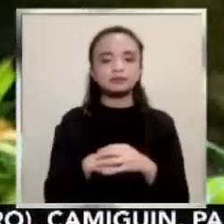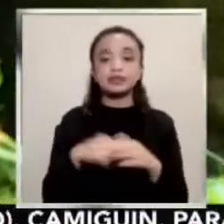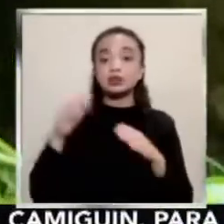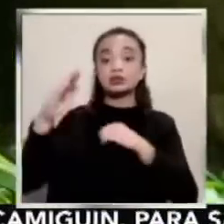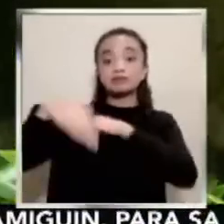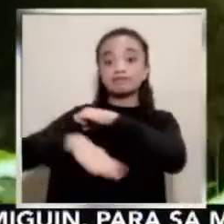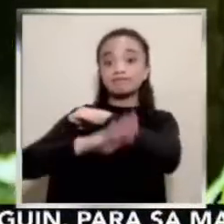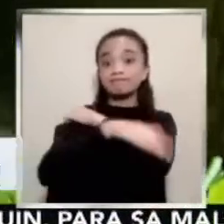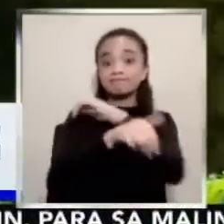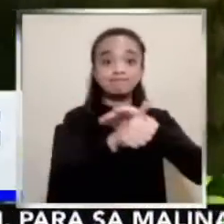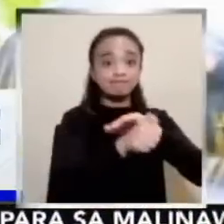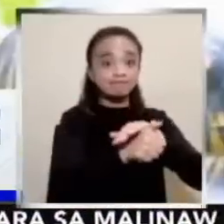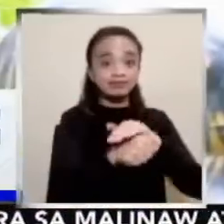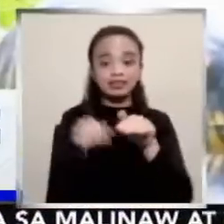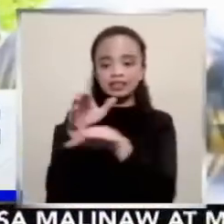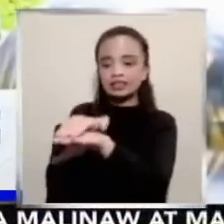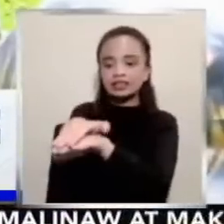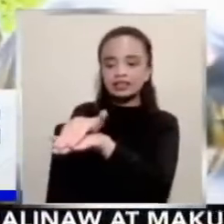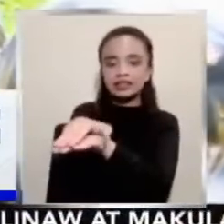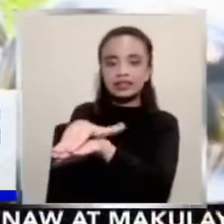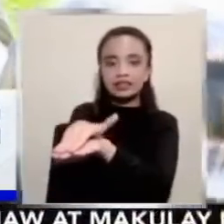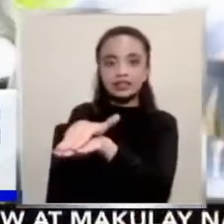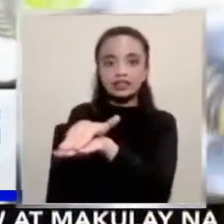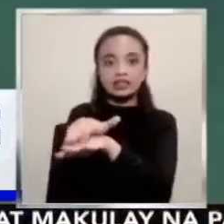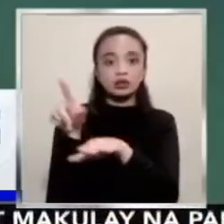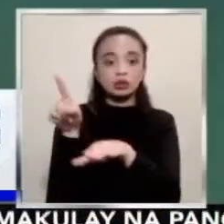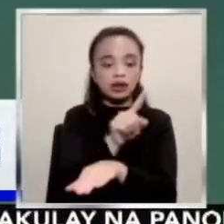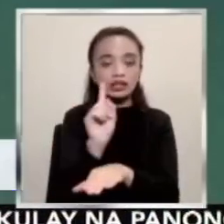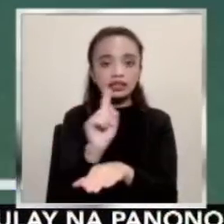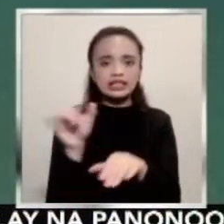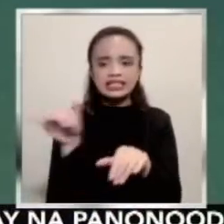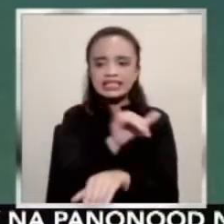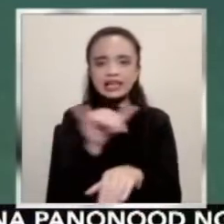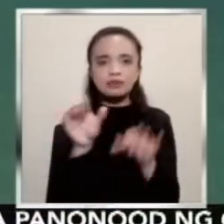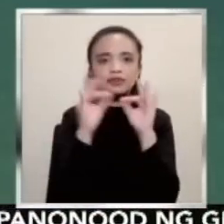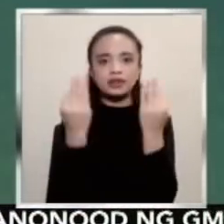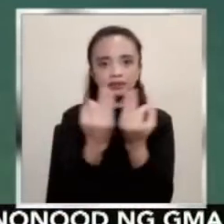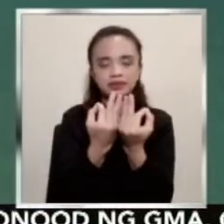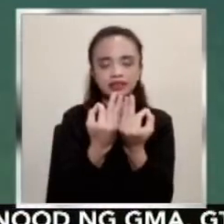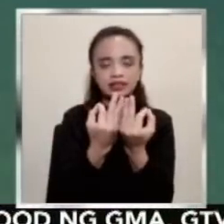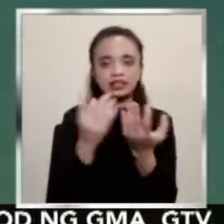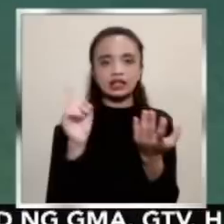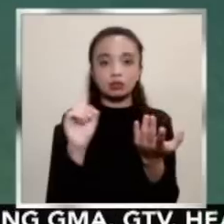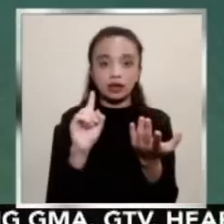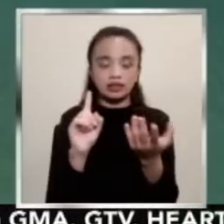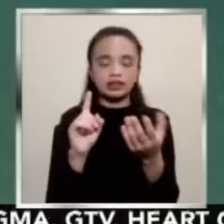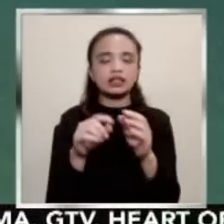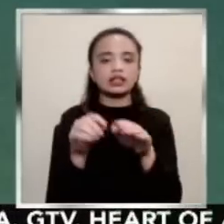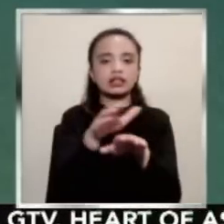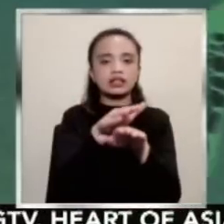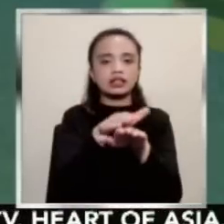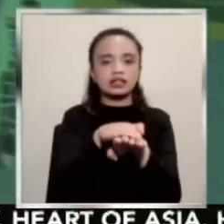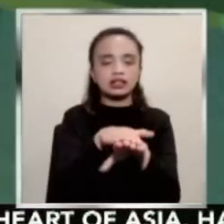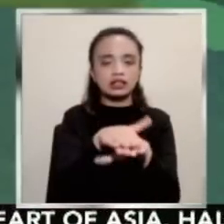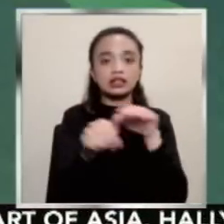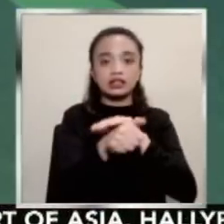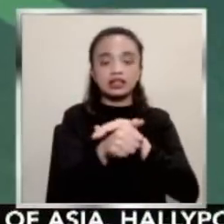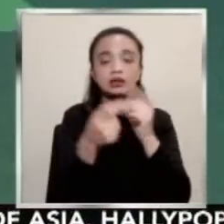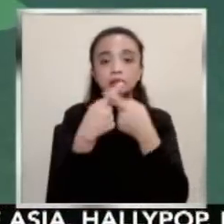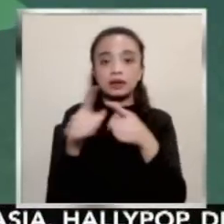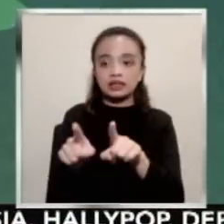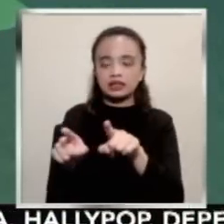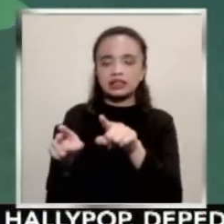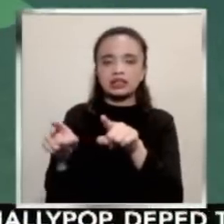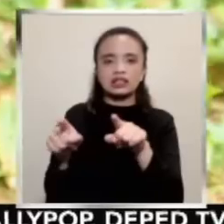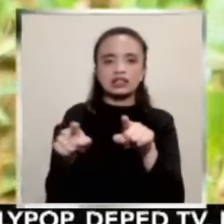ang mga tortoise pareho nito ay nasa pamilya ng pagong. Ang mga tortoise nga lamang ay highly adapted sa lupa at ang mga sea turtle o pawikan naman